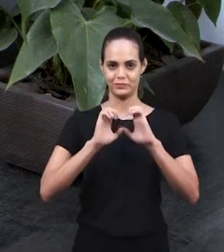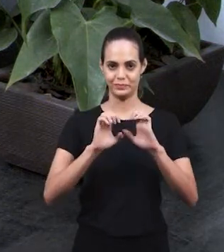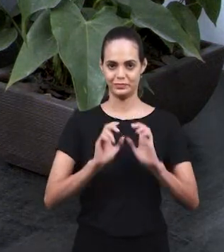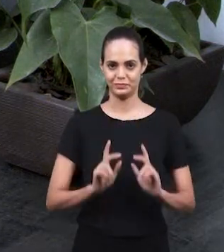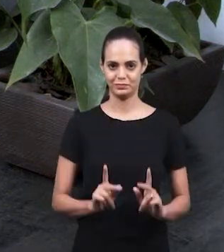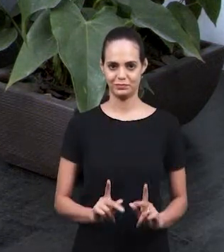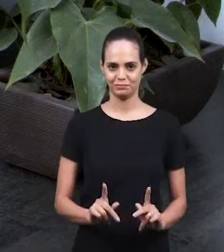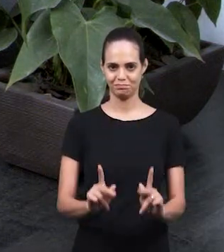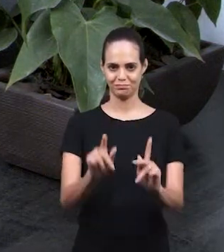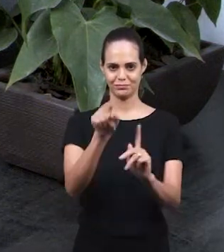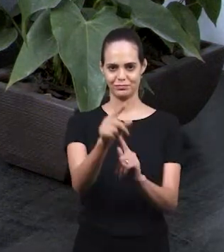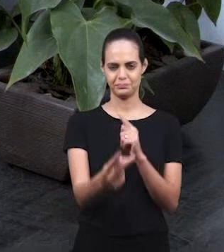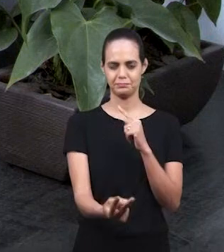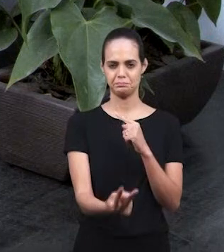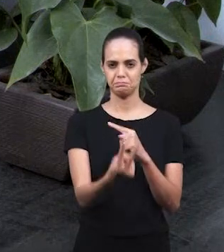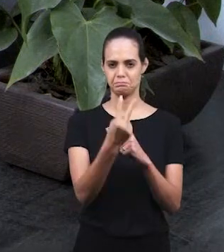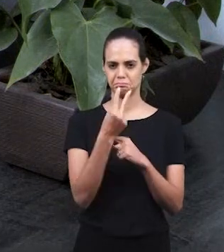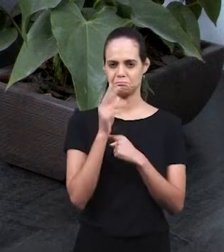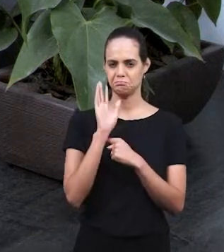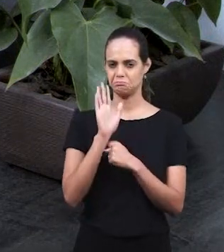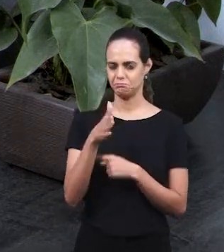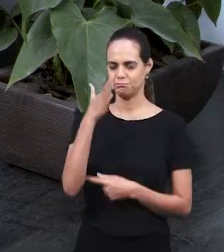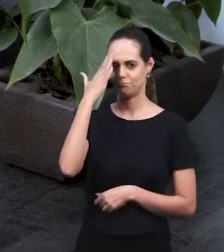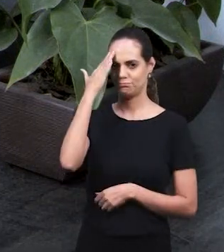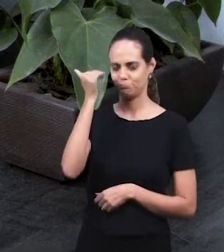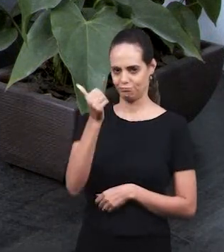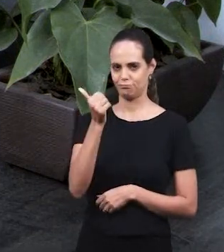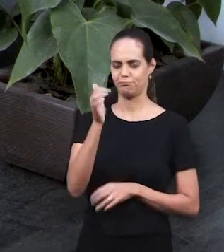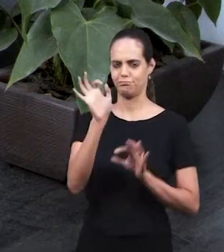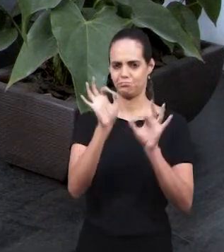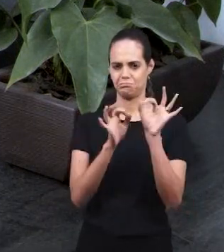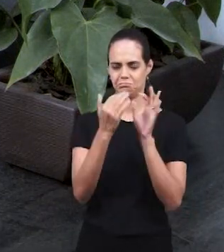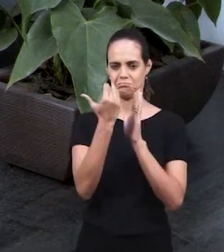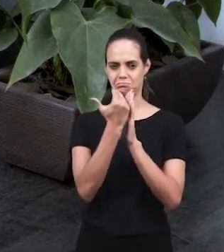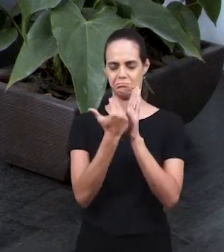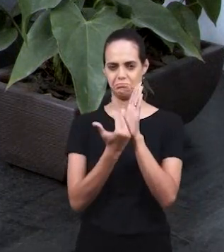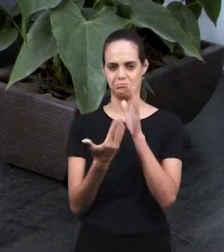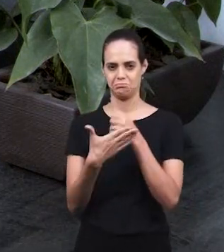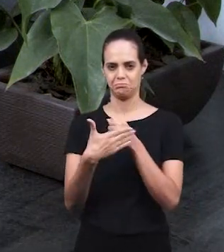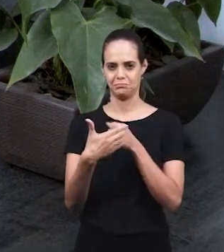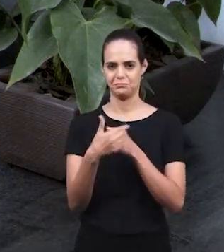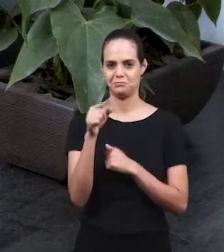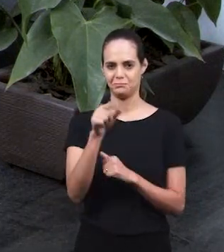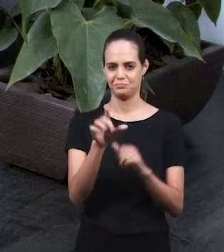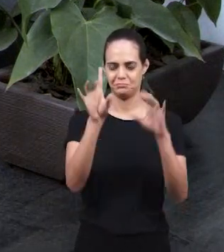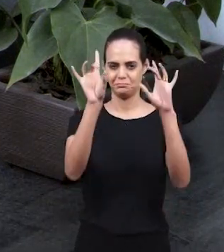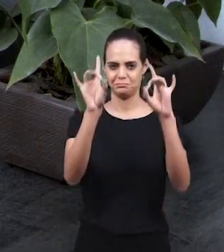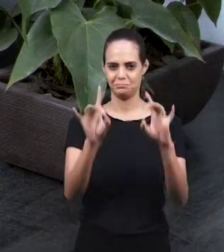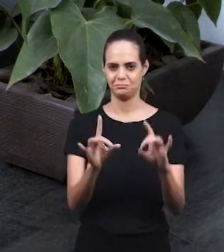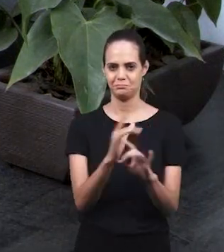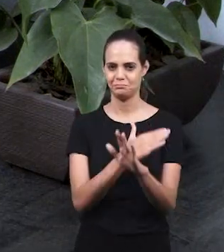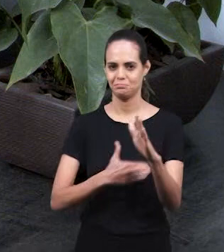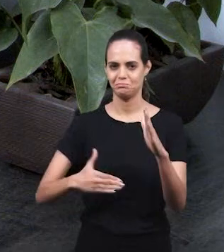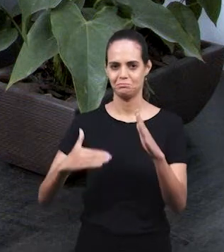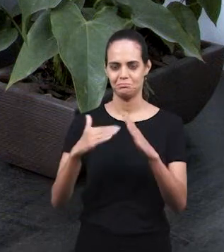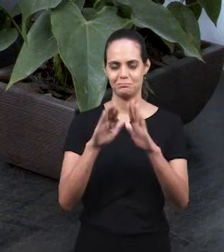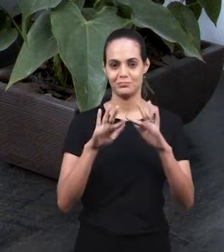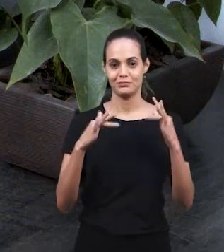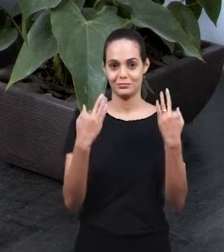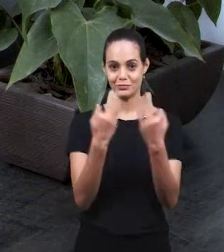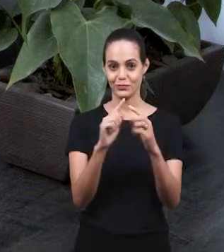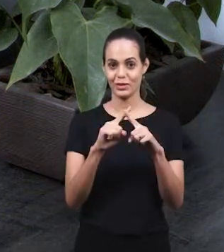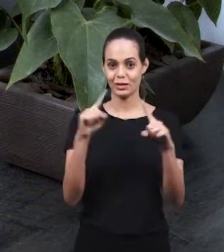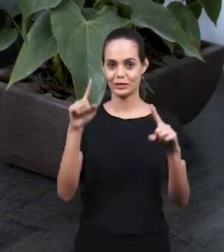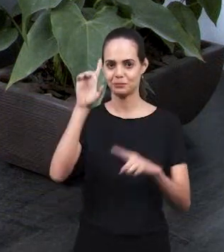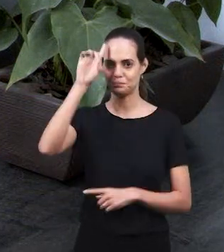en annonçant l'Évangile éternel. Et vous qui nous accompagnez, vous savez déjà, cette programmation est faite avec tout soin pour vous